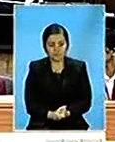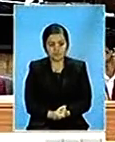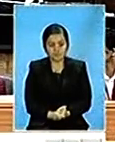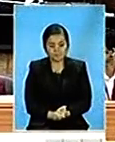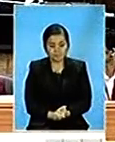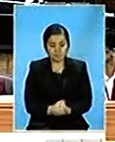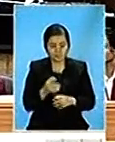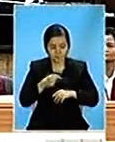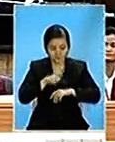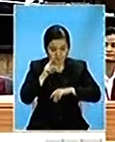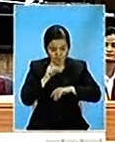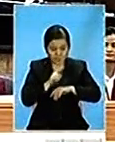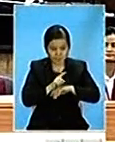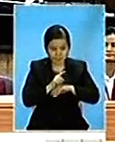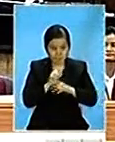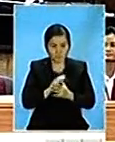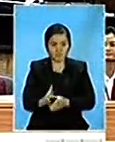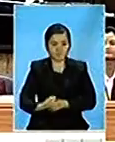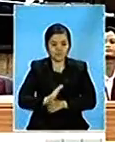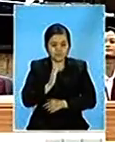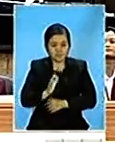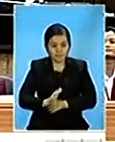กราบเรียนท่านท่านที่เคารพ